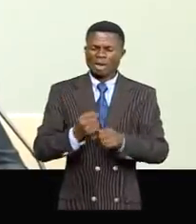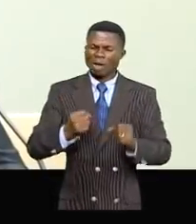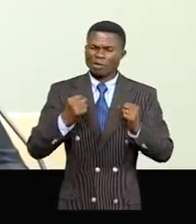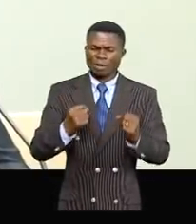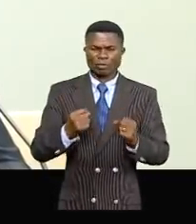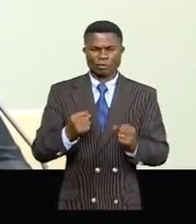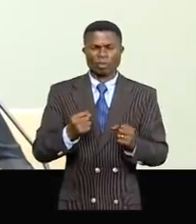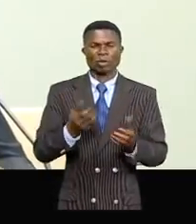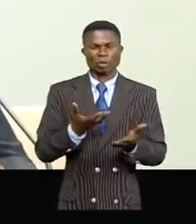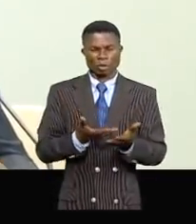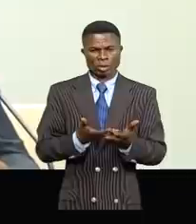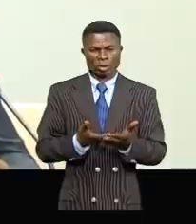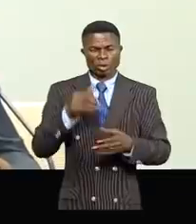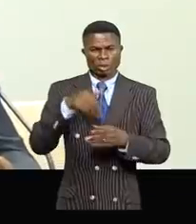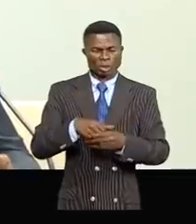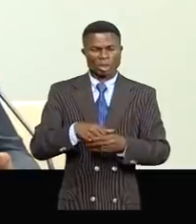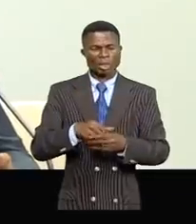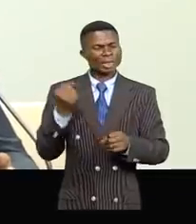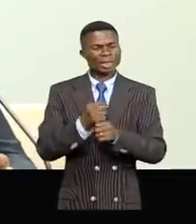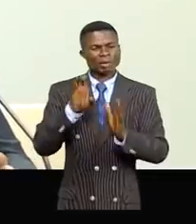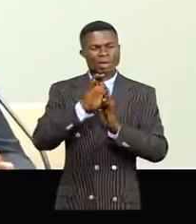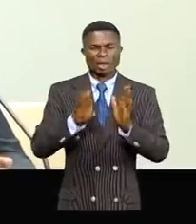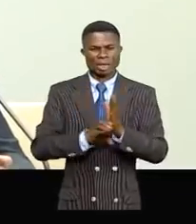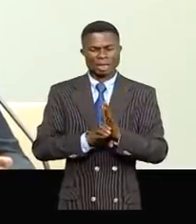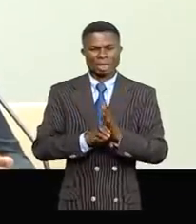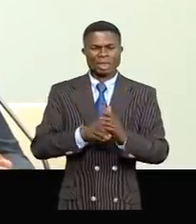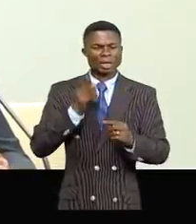travail dans des conditions